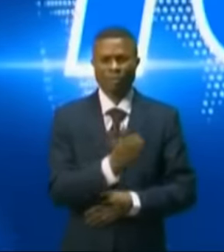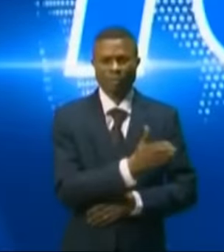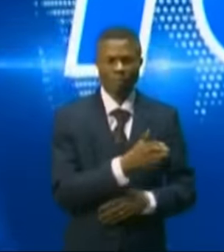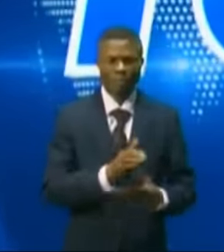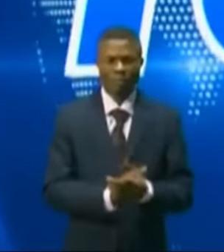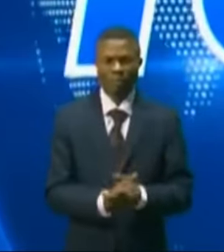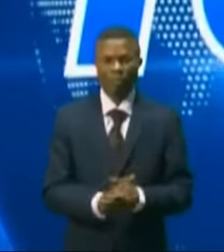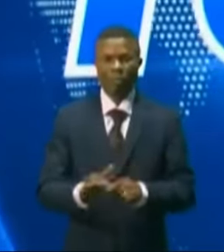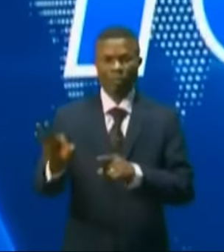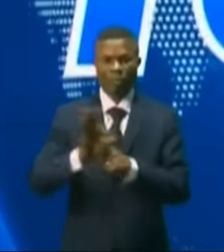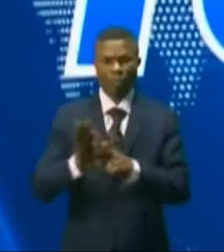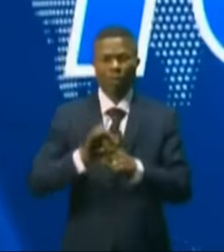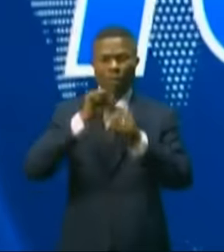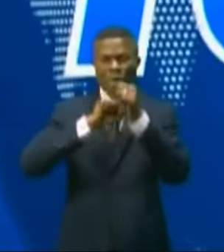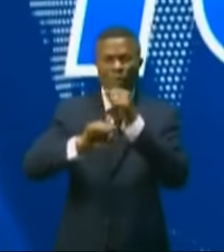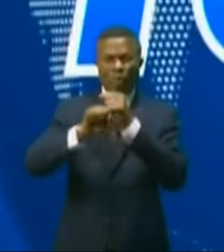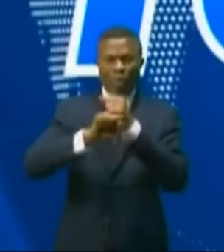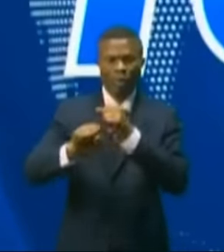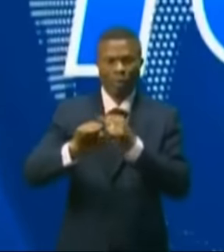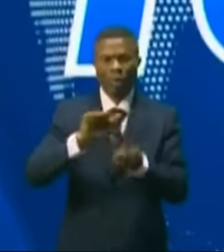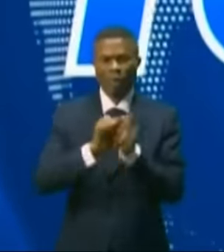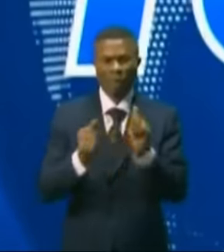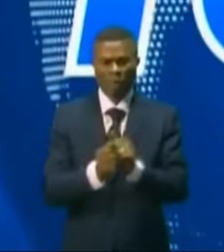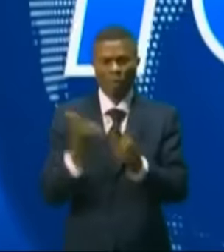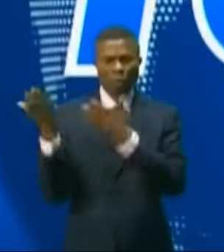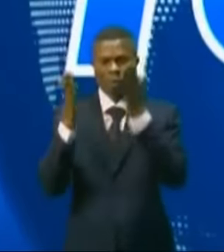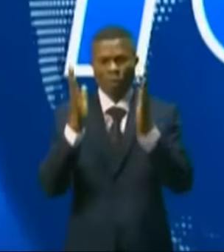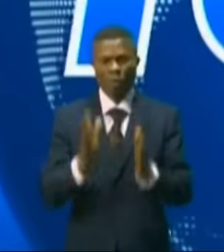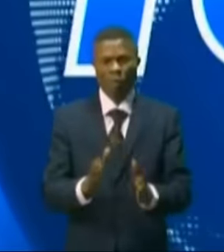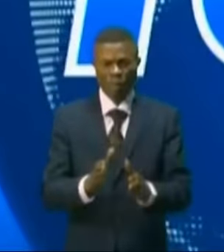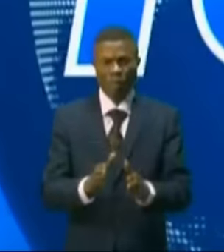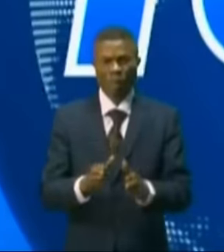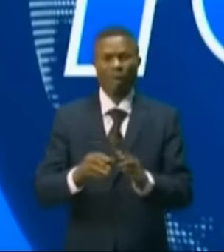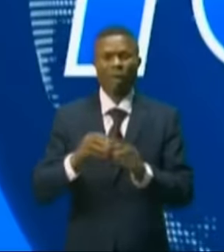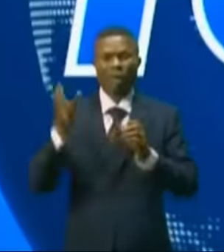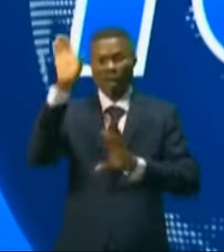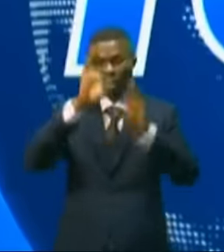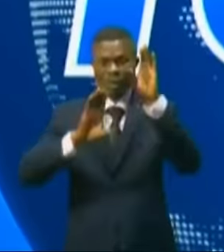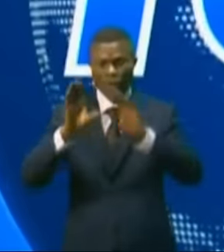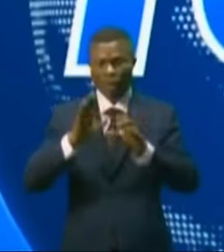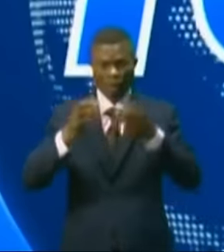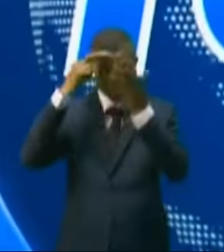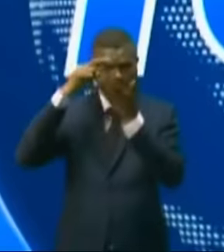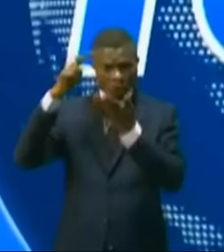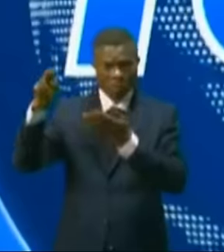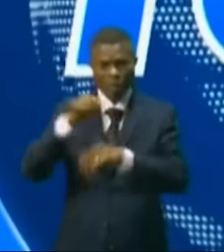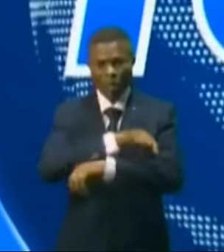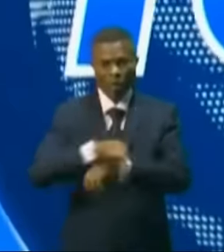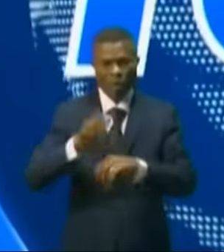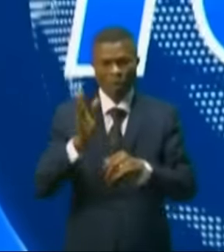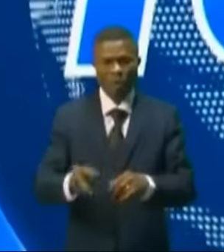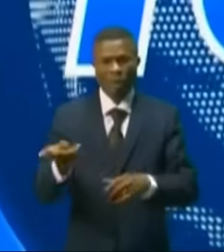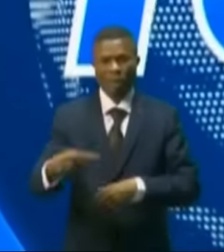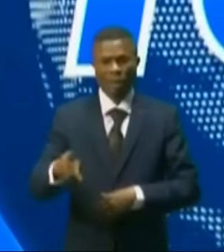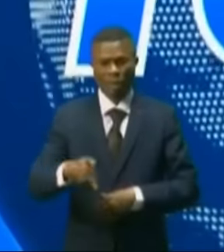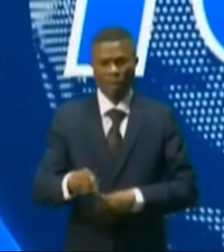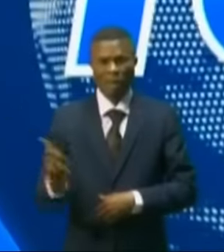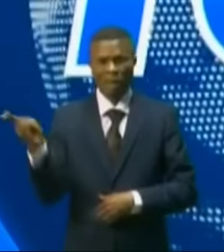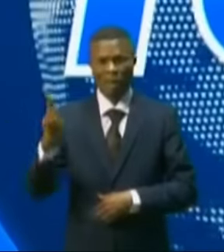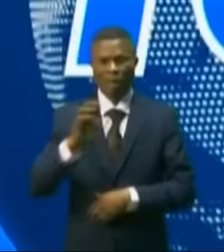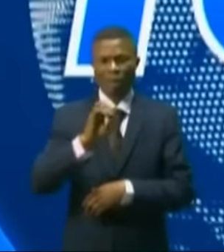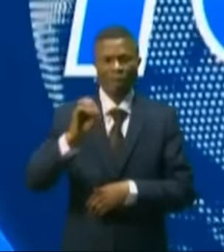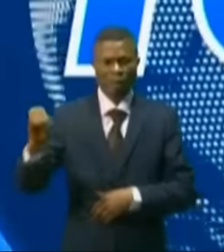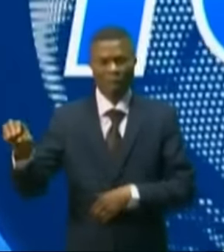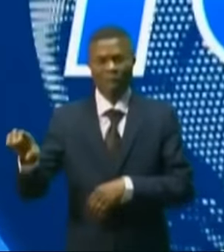Un atelier de sensibilisation sur le climat des affaires a réuni les mondes scientifiques, académiques et administratifs dans la province du Kasaï oriental,